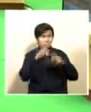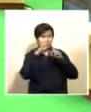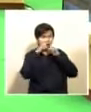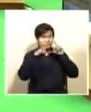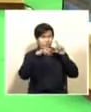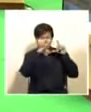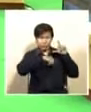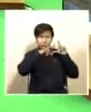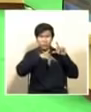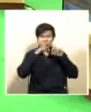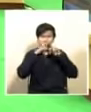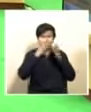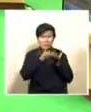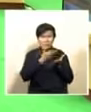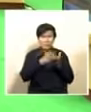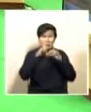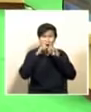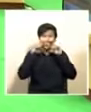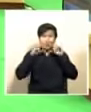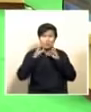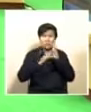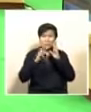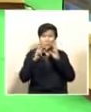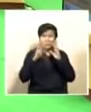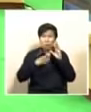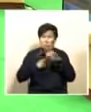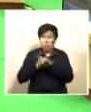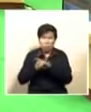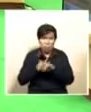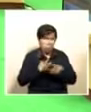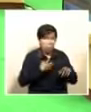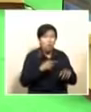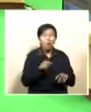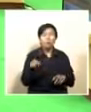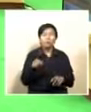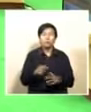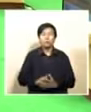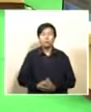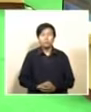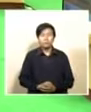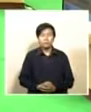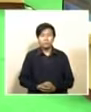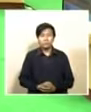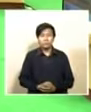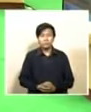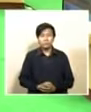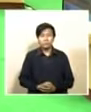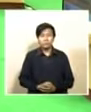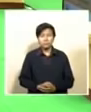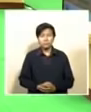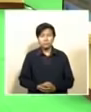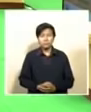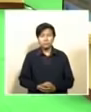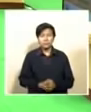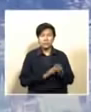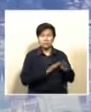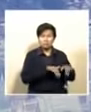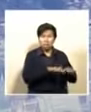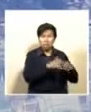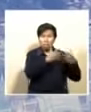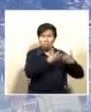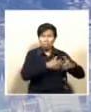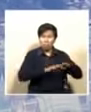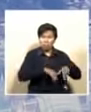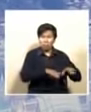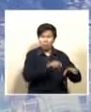ในเวลานั้นสิ่งซึ่งกระทรวงพณิชย์พยายามจะทำก็คือว่าต้องพยายามจัดสรรให้บุคลากรทางการแพท